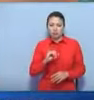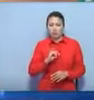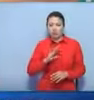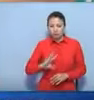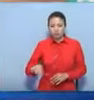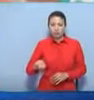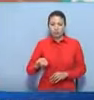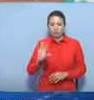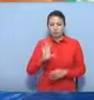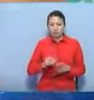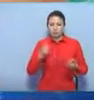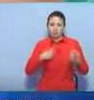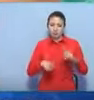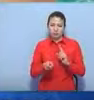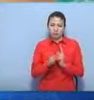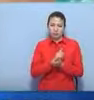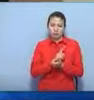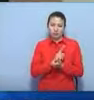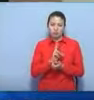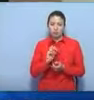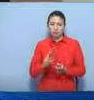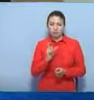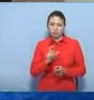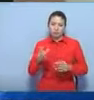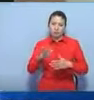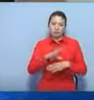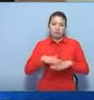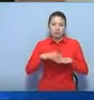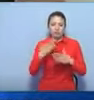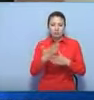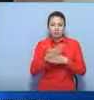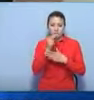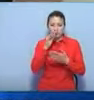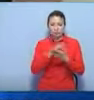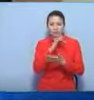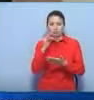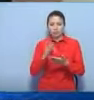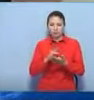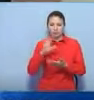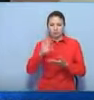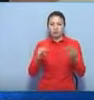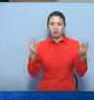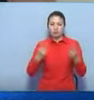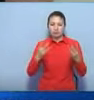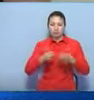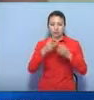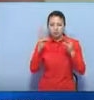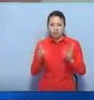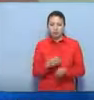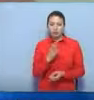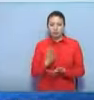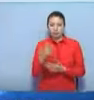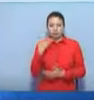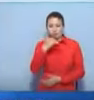бәрі орнына келіп, Құдайға шүкір, кешеден бері халық жәрдем беріп, осы Шымқаланың тұрғындары бүкіл керек жарақты халыққа әкеп беріп отыр.